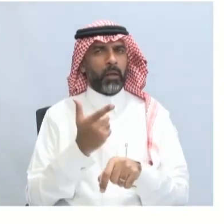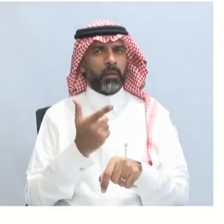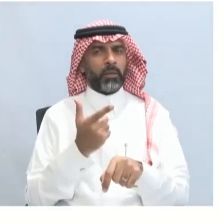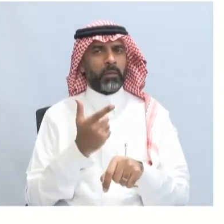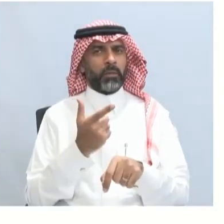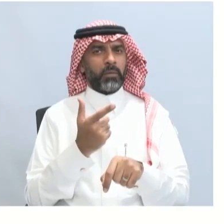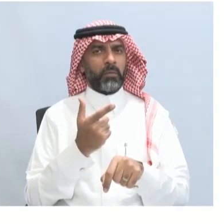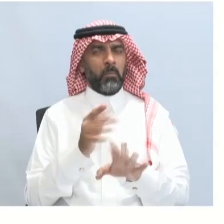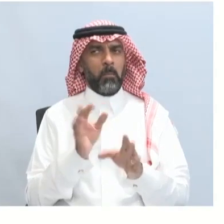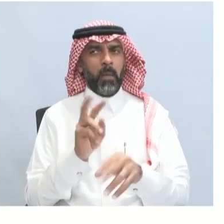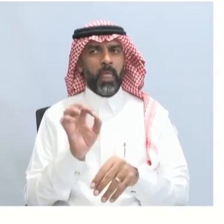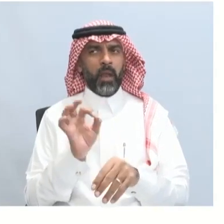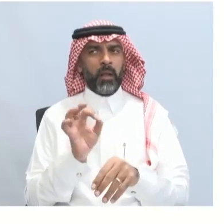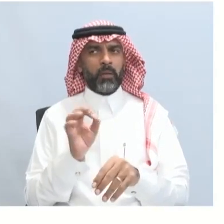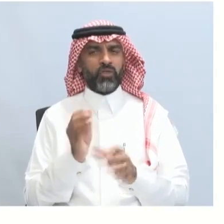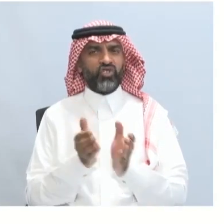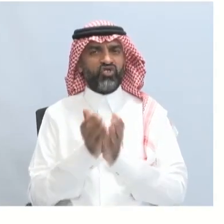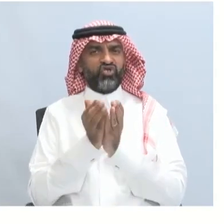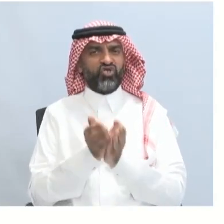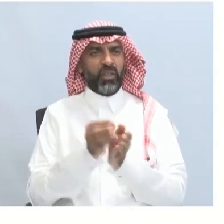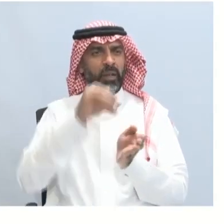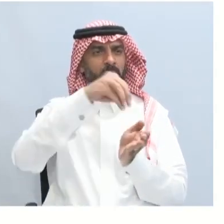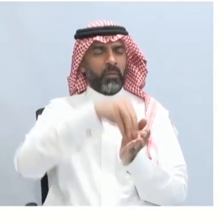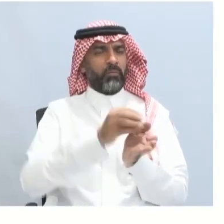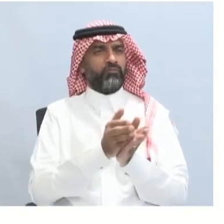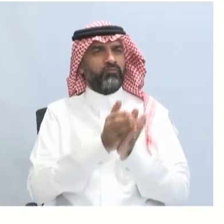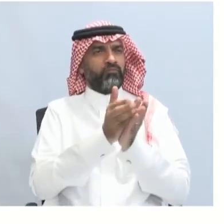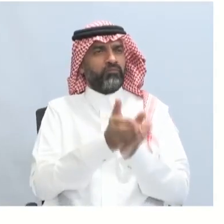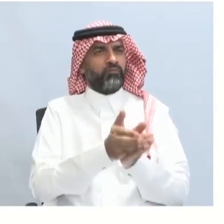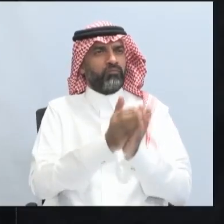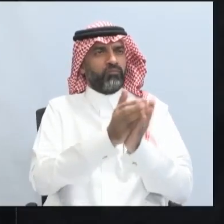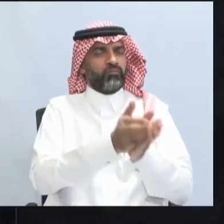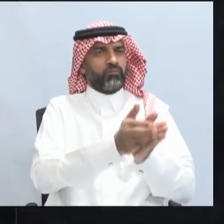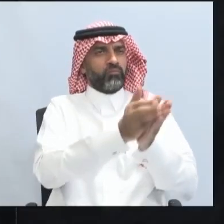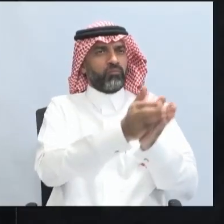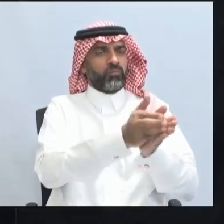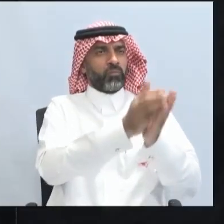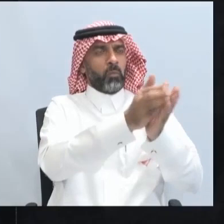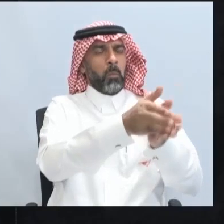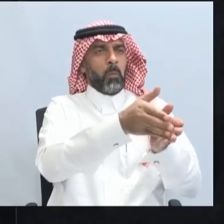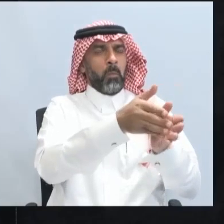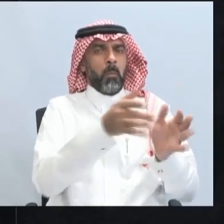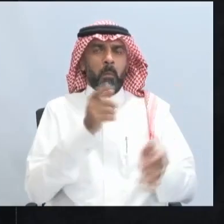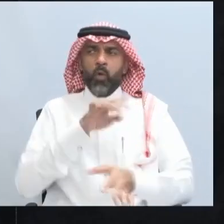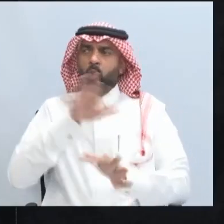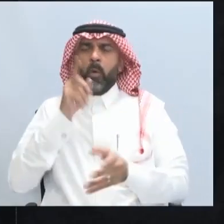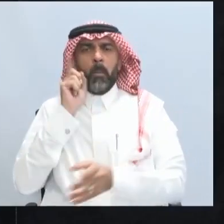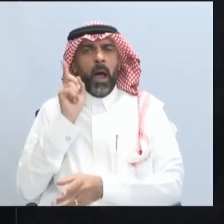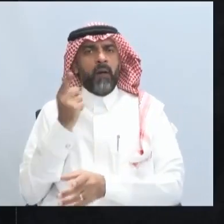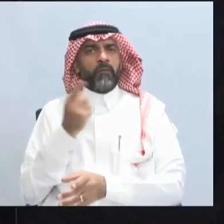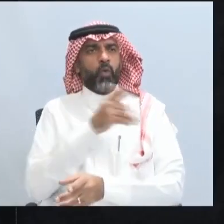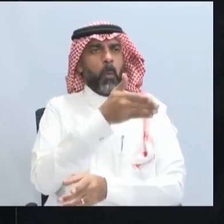ركب احد هذه السفن واثناء ابحرت السفينه وغرق من غرق ولا يعلم عن